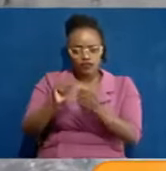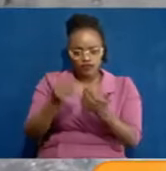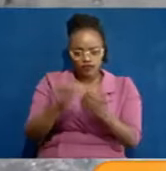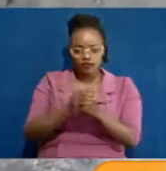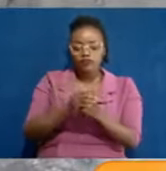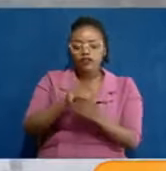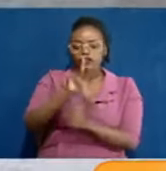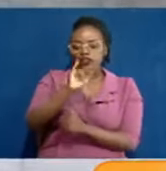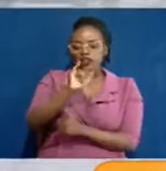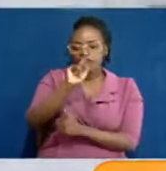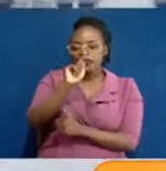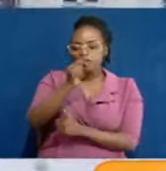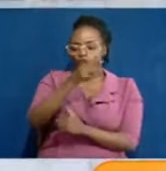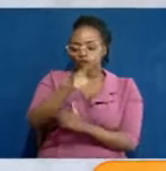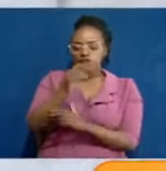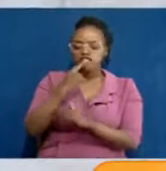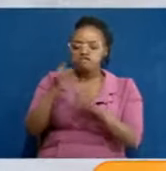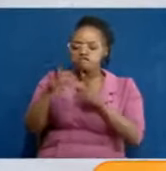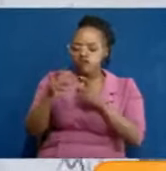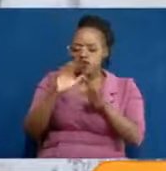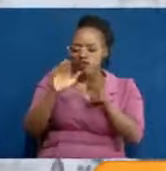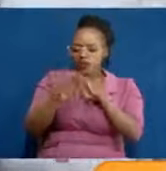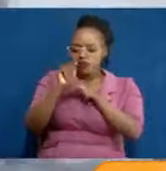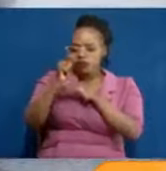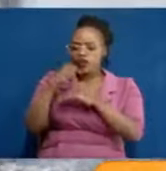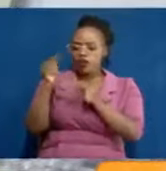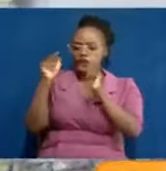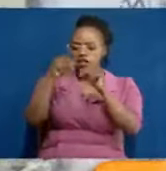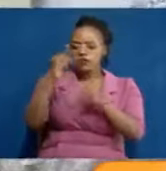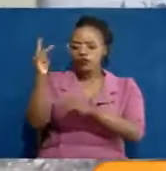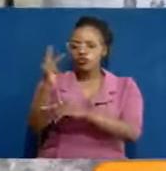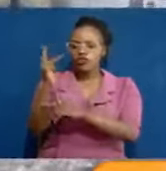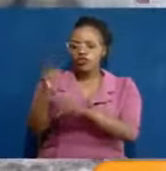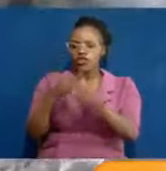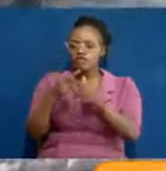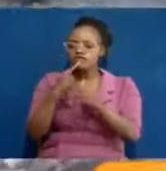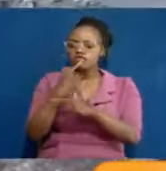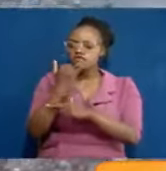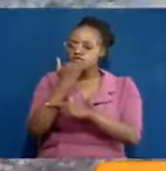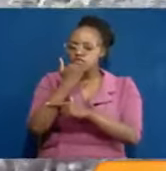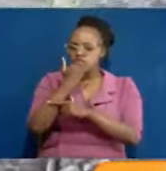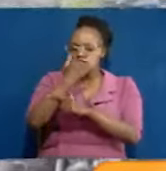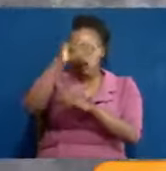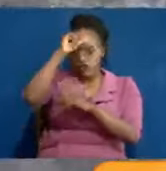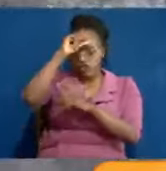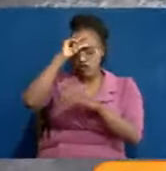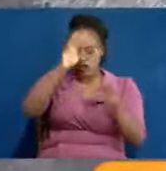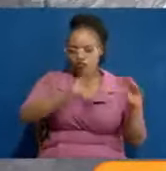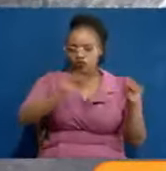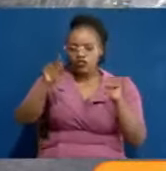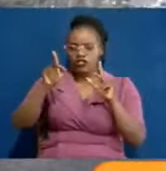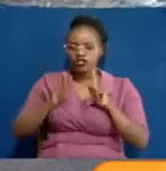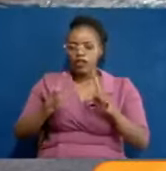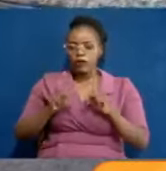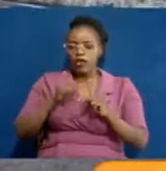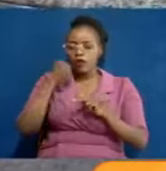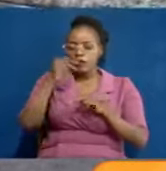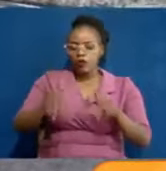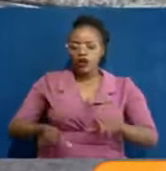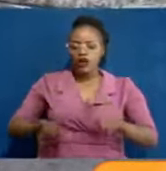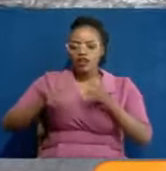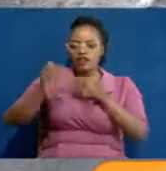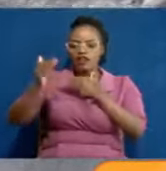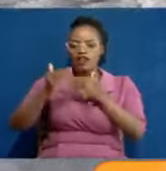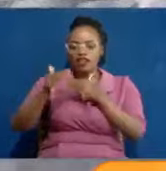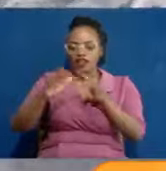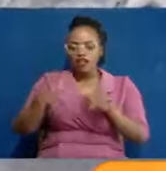amemsuta naibu rais Rigathi Gachagua ambaye alizuru mtaa wa Kayole na kukosoa mpango wa serikali wa kuhamisha watu waliokuwa kiishi karibu